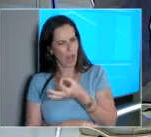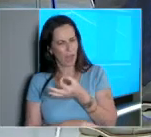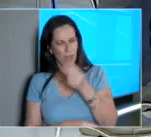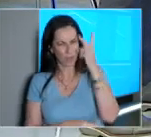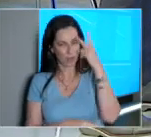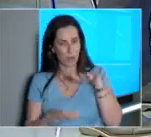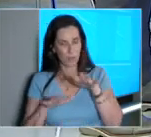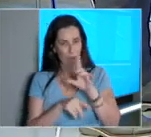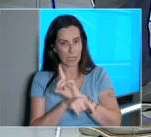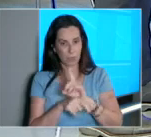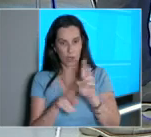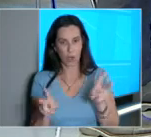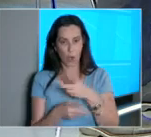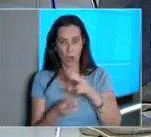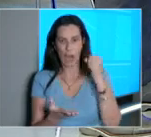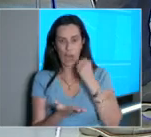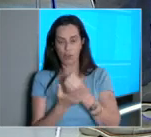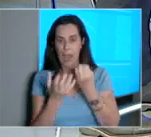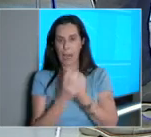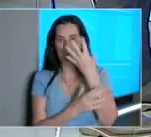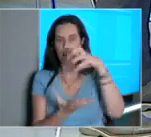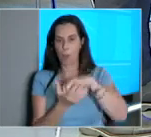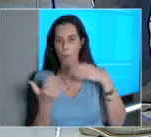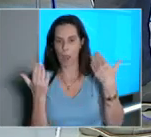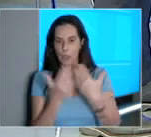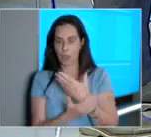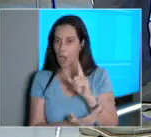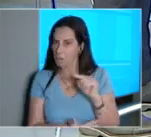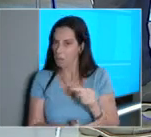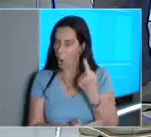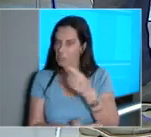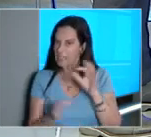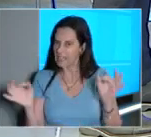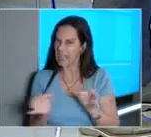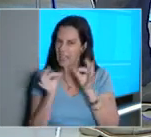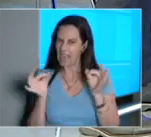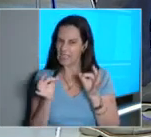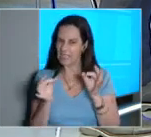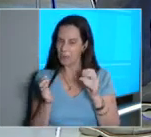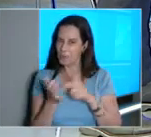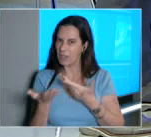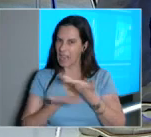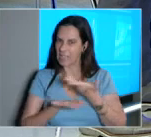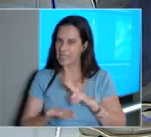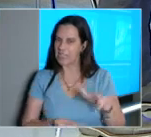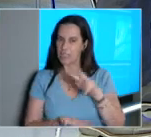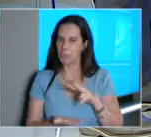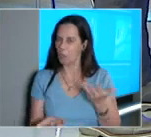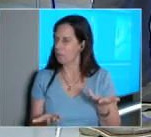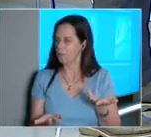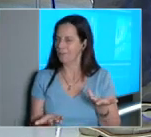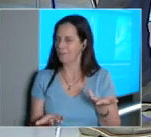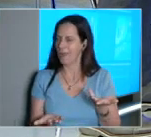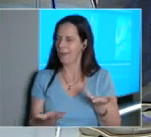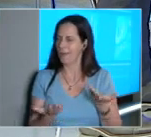מבין שהממשלת מעבר הרי לא יכולה לאשר את הקמת היישוב החדש, אז בכל זאת זה טקס לצורכי יחסי ציבור, או